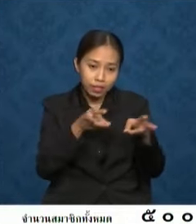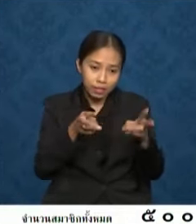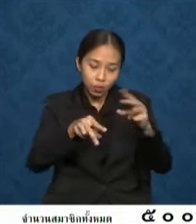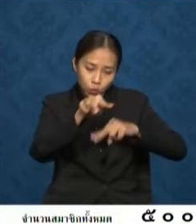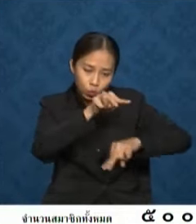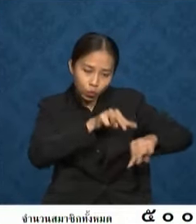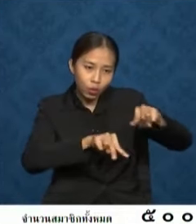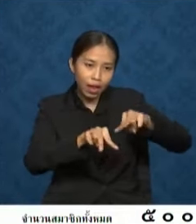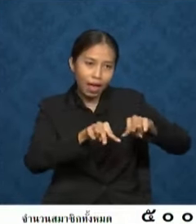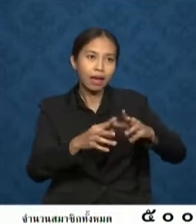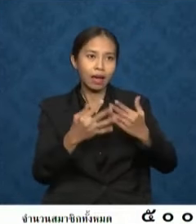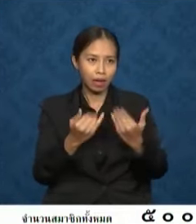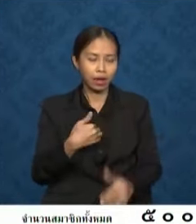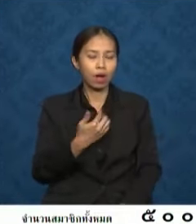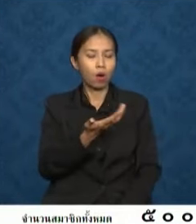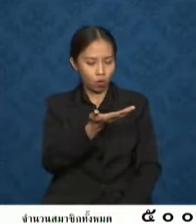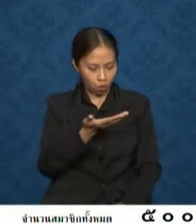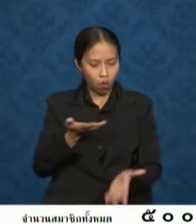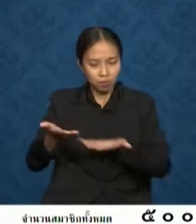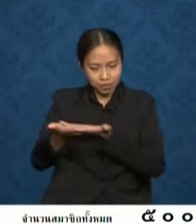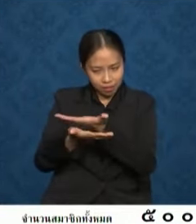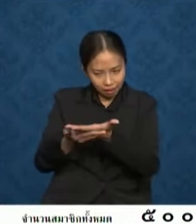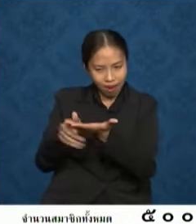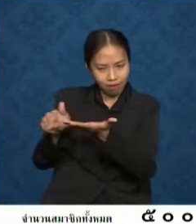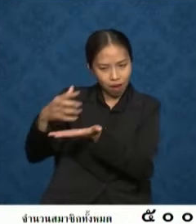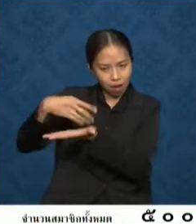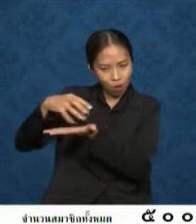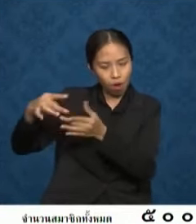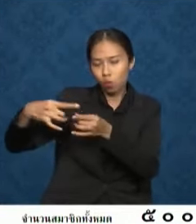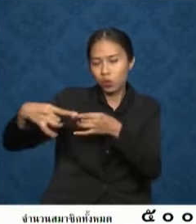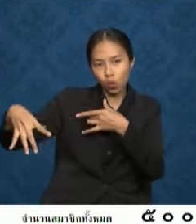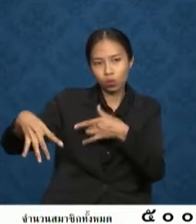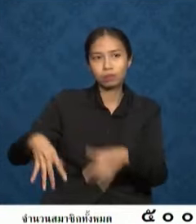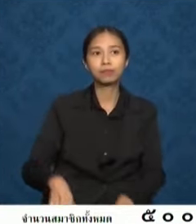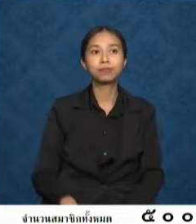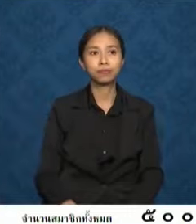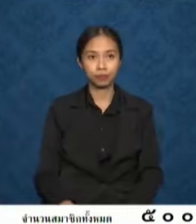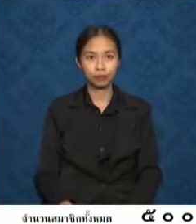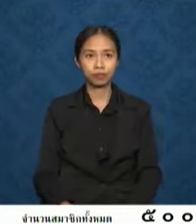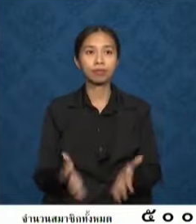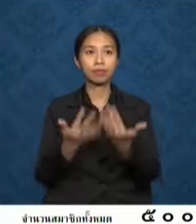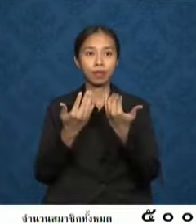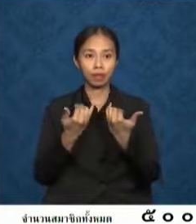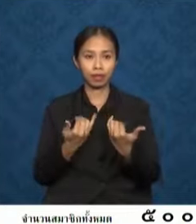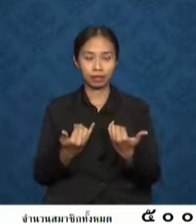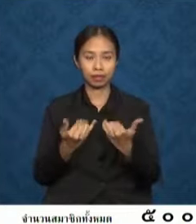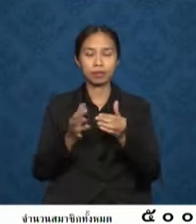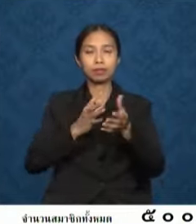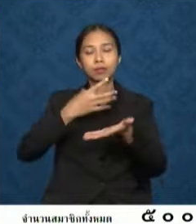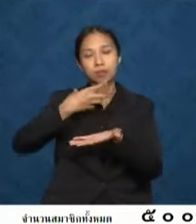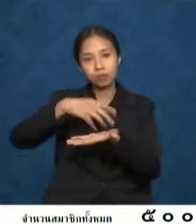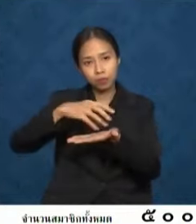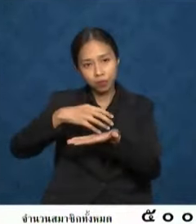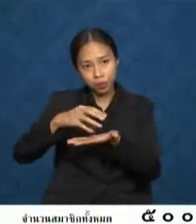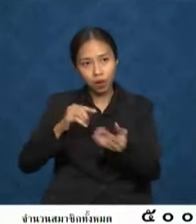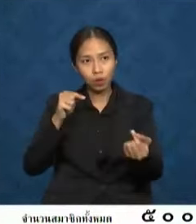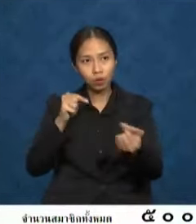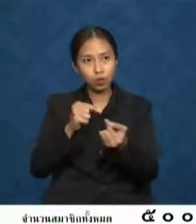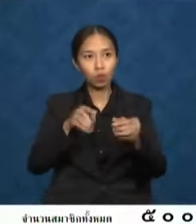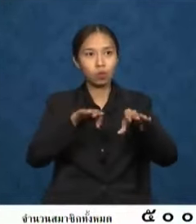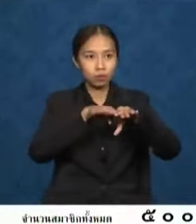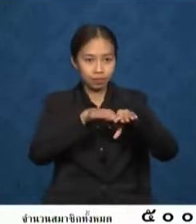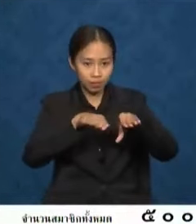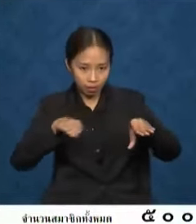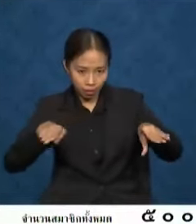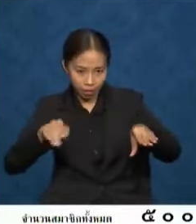ปลอดภัยครับขอท่านประธานได้พิจารณาด้วยครับครับก็เนื่องจากการอภิปรายเรื่องนี้ครับเป็นเรื่องทั้งเรื่องมาตรการความปลอดภัย